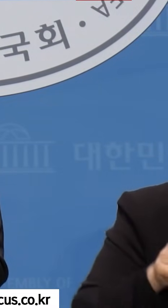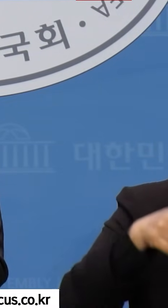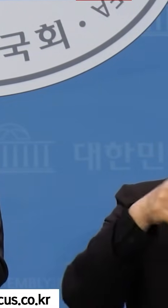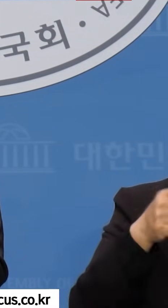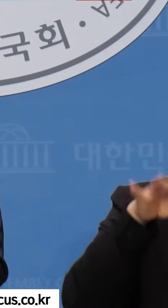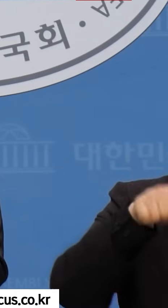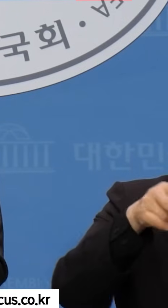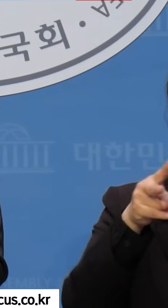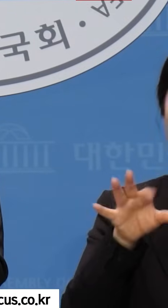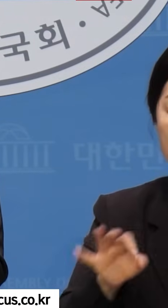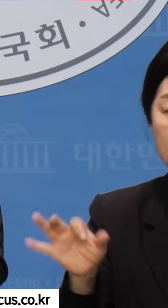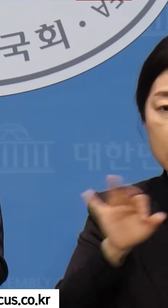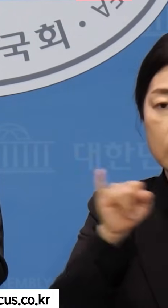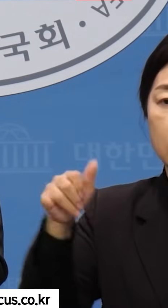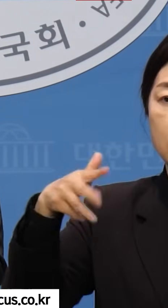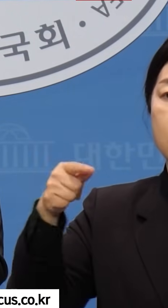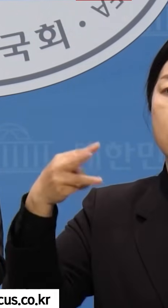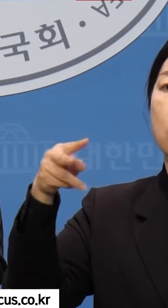이철수.